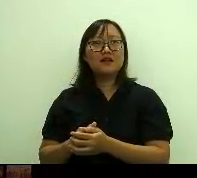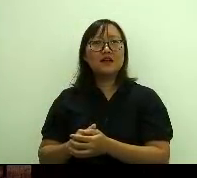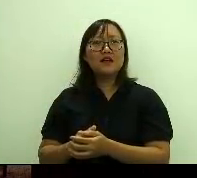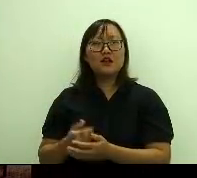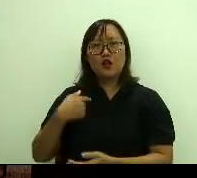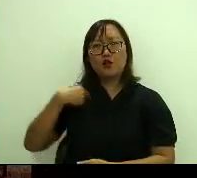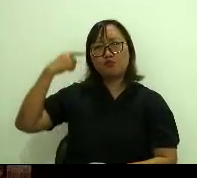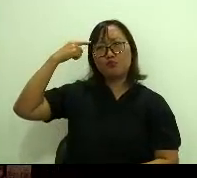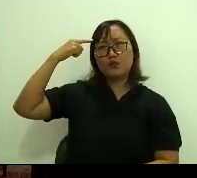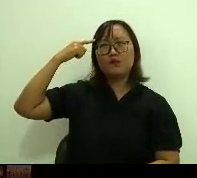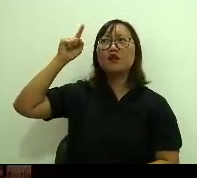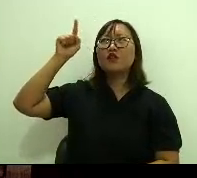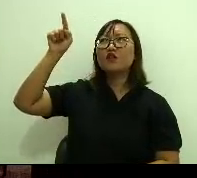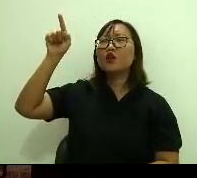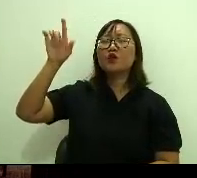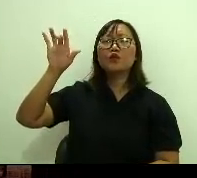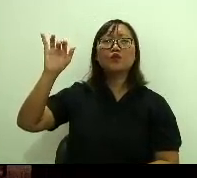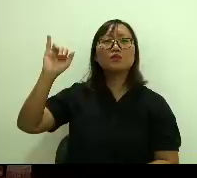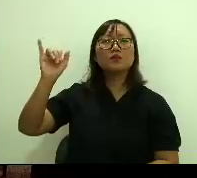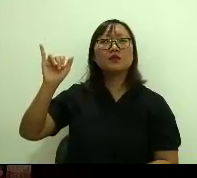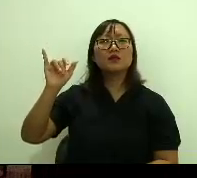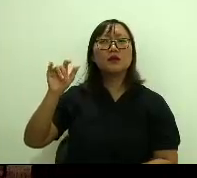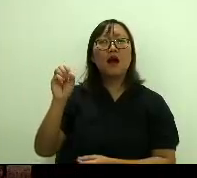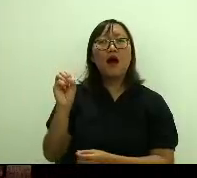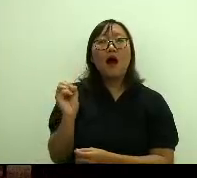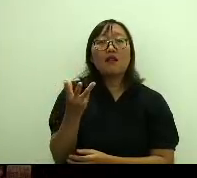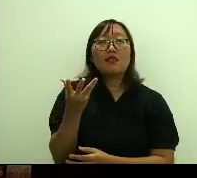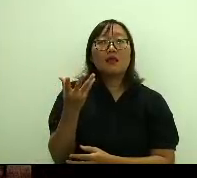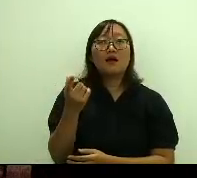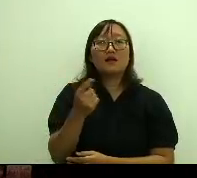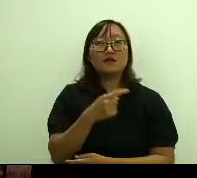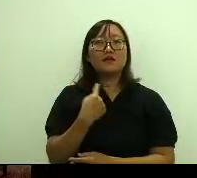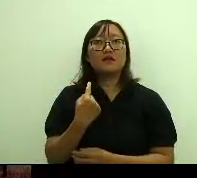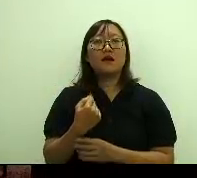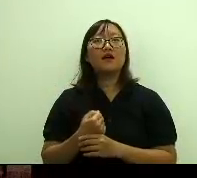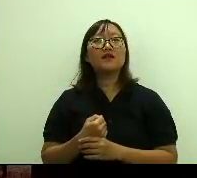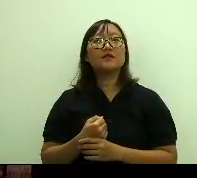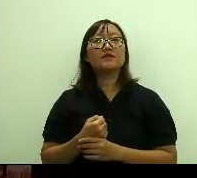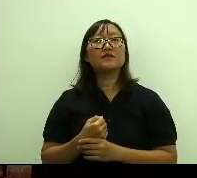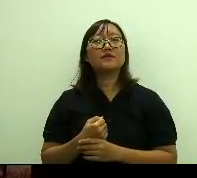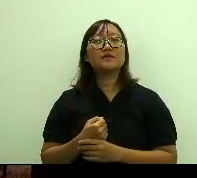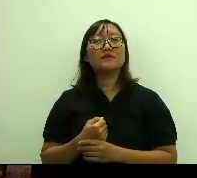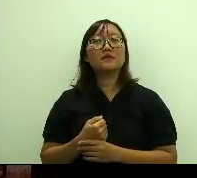tak ternilai dan kekal. Tuhan memberkati.